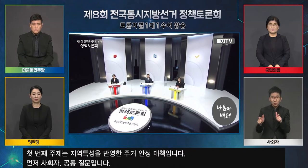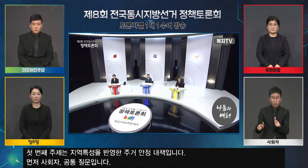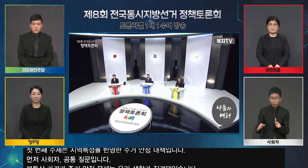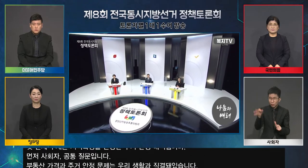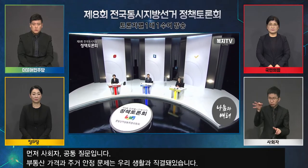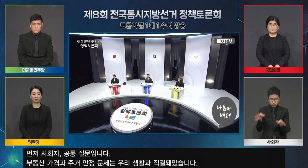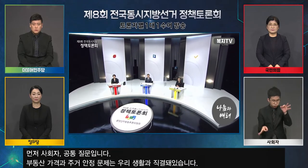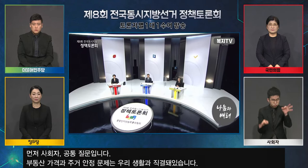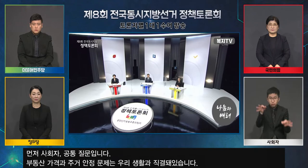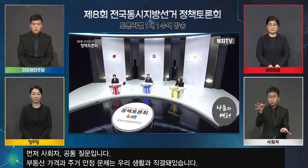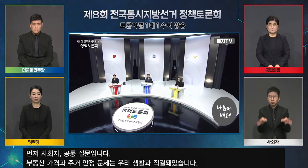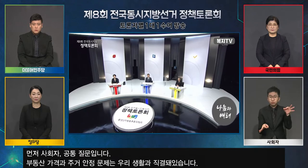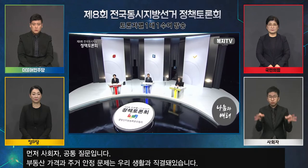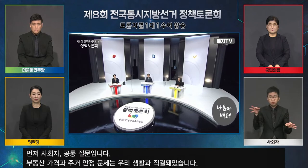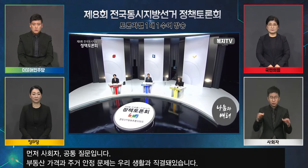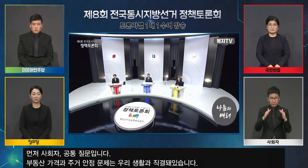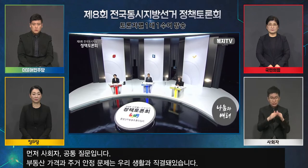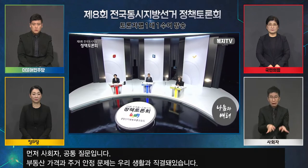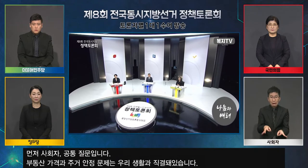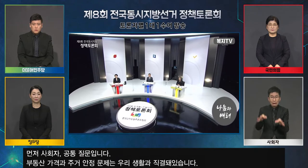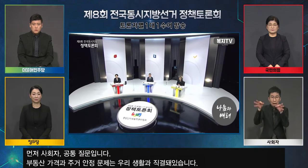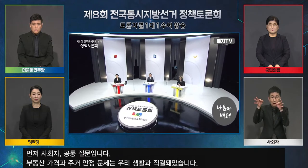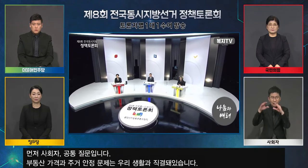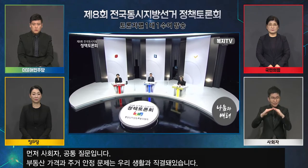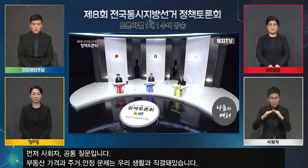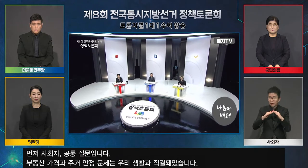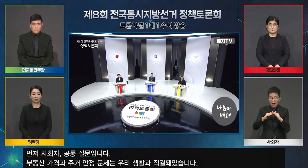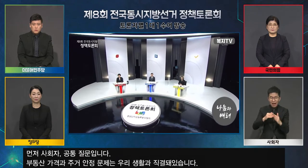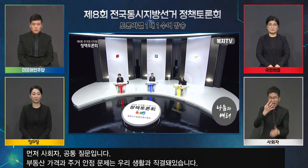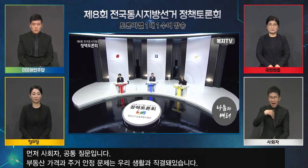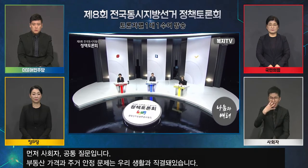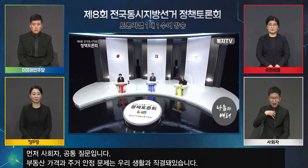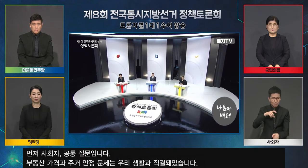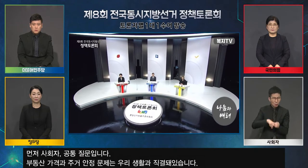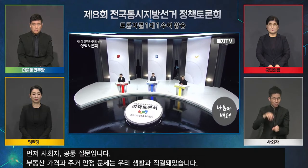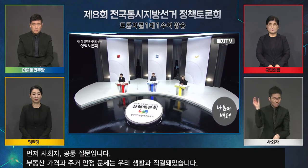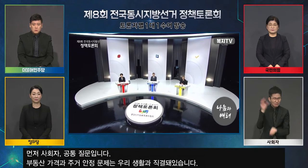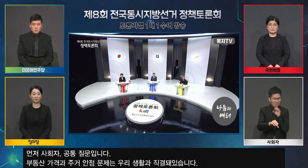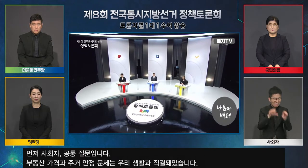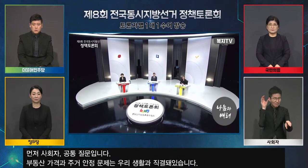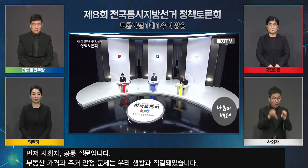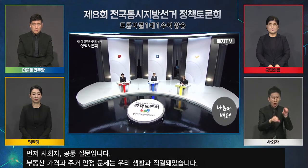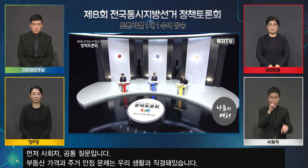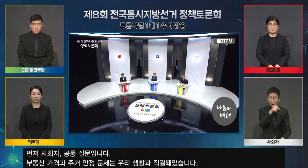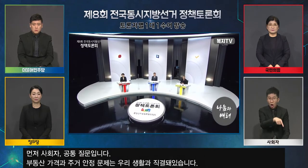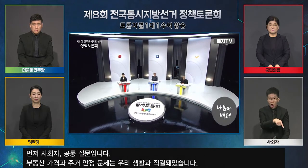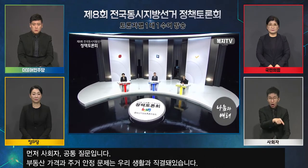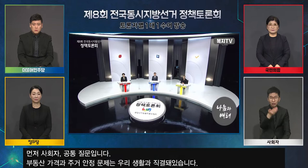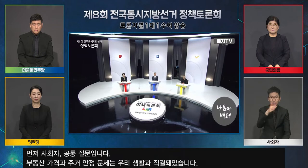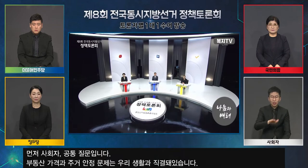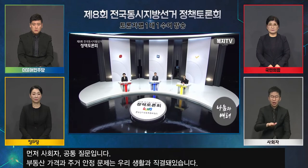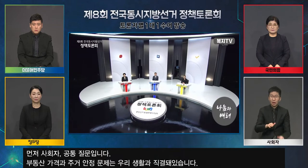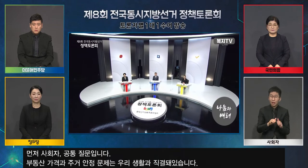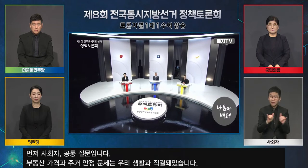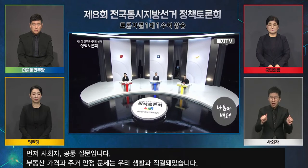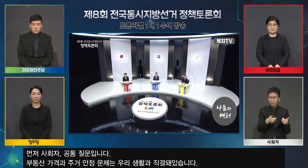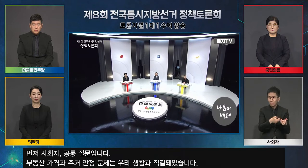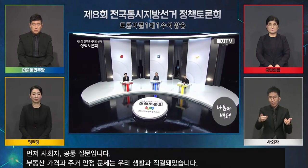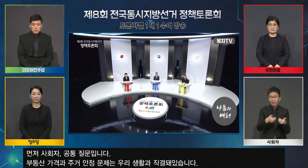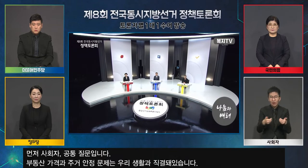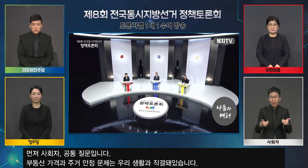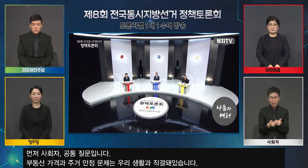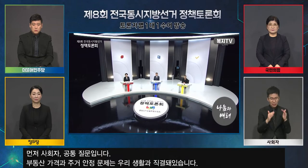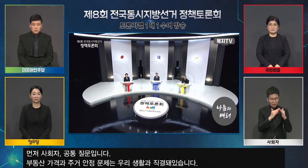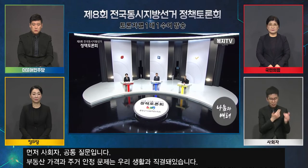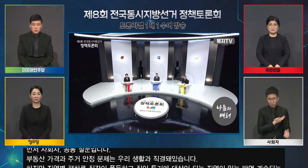집값이 폭등하고 집이 투기의 대상이 되는 지역이 있는 반면 계속되는 인구 유출로 빈집이